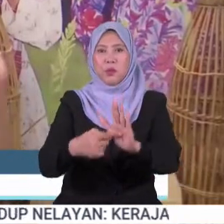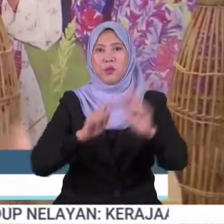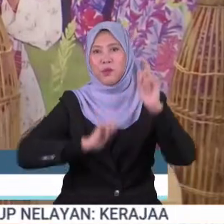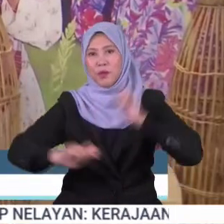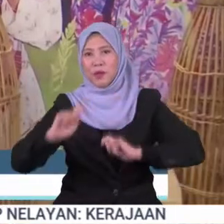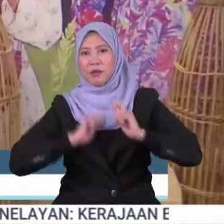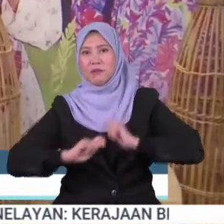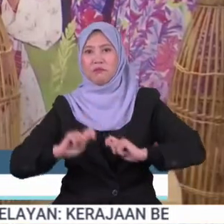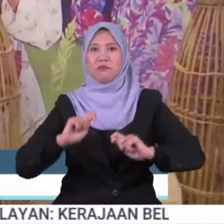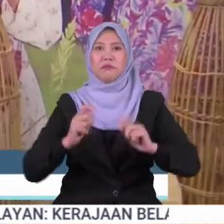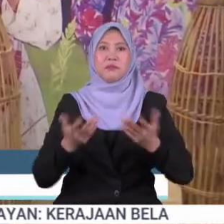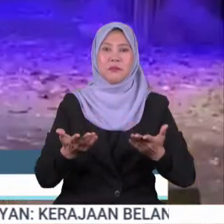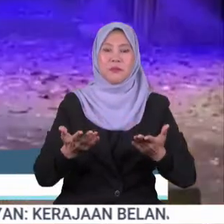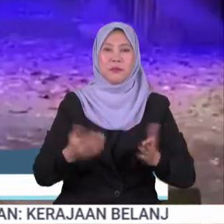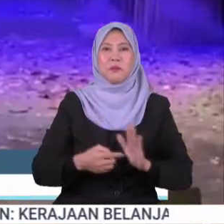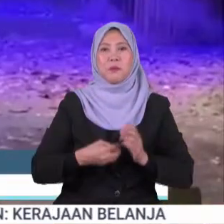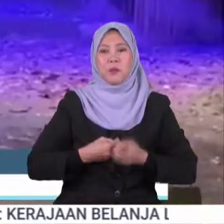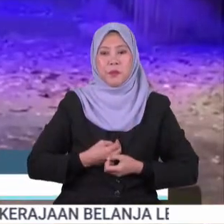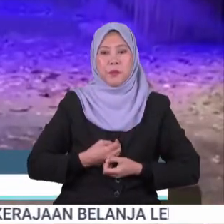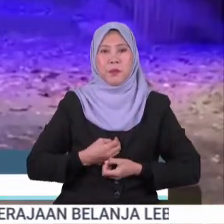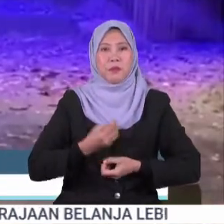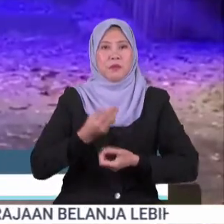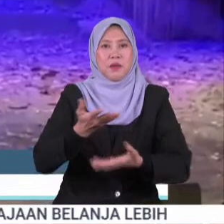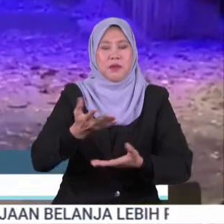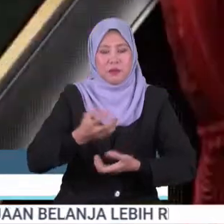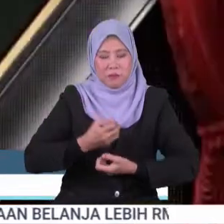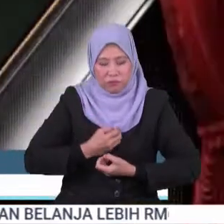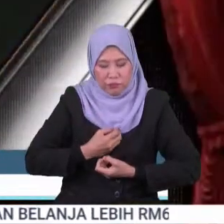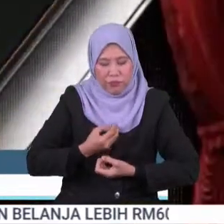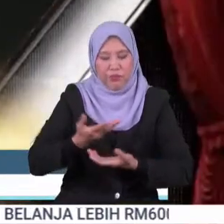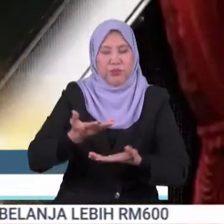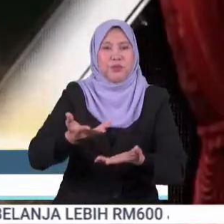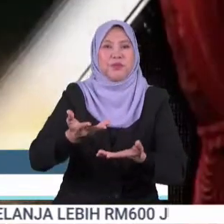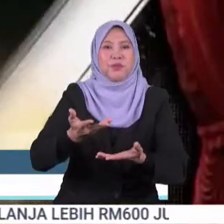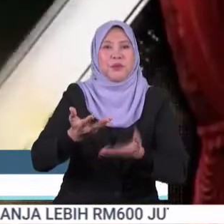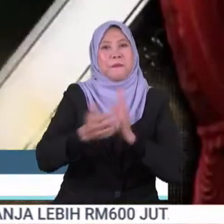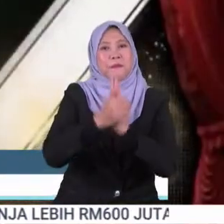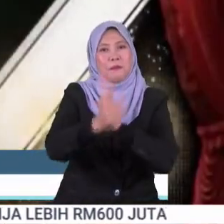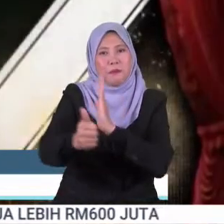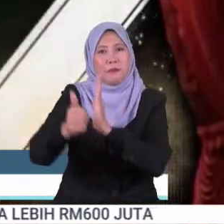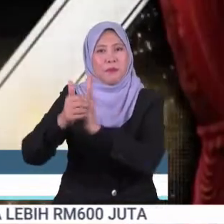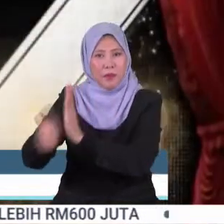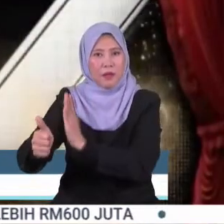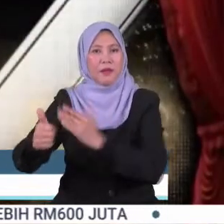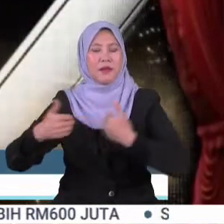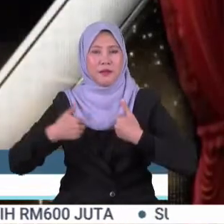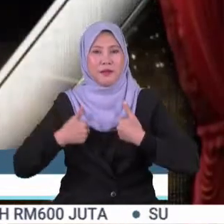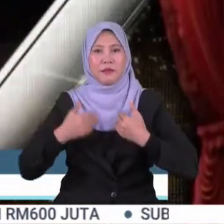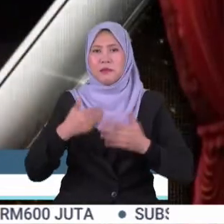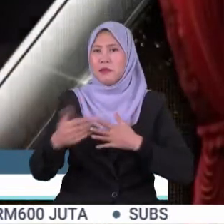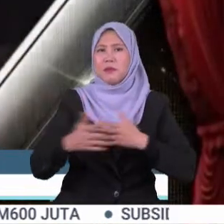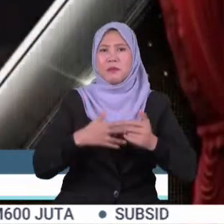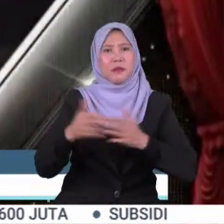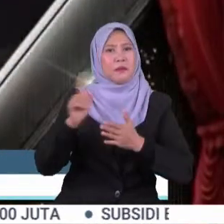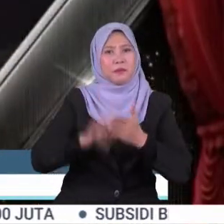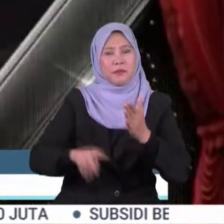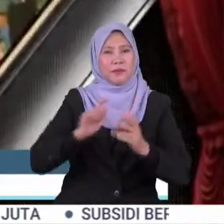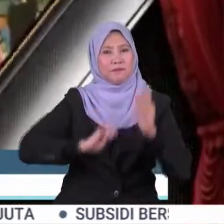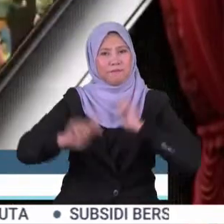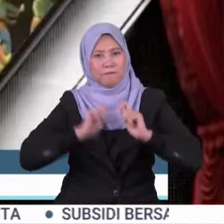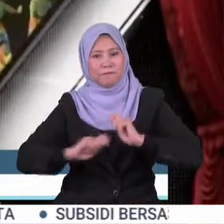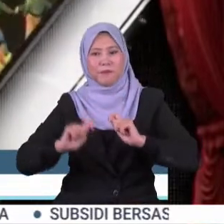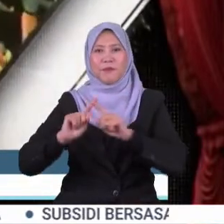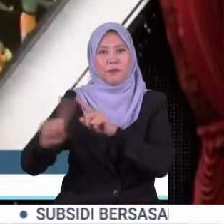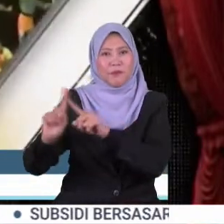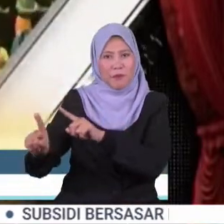adalah landasan untuk mereka mengeksplorasikan, mengekspresikan bakat yang ada. Tak kira lah apa naskah pun yang dibawa,